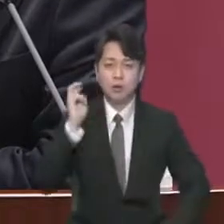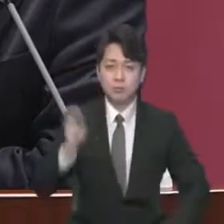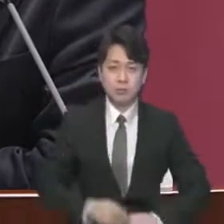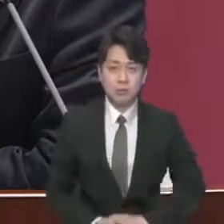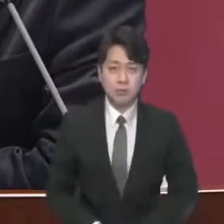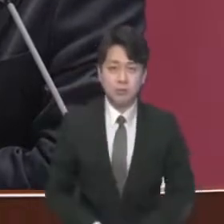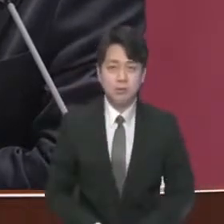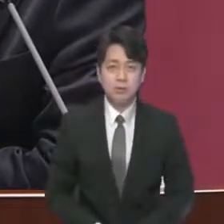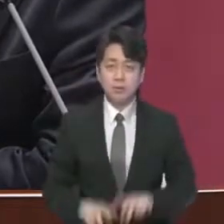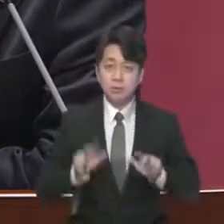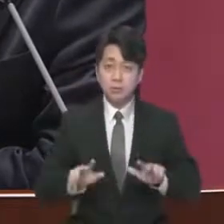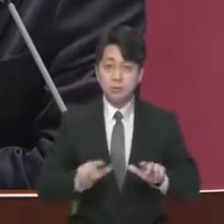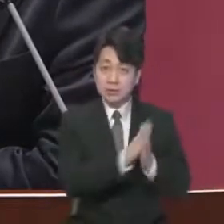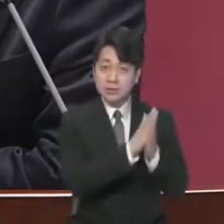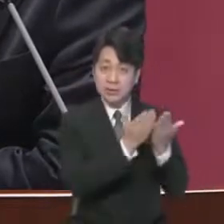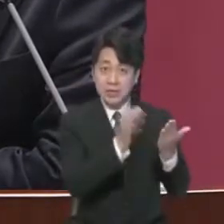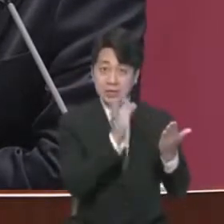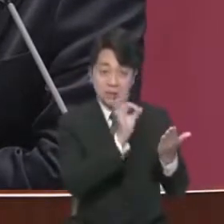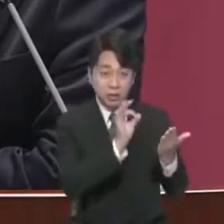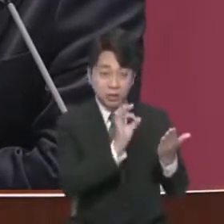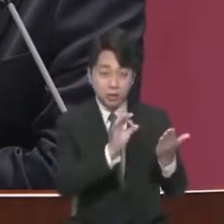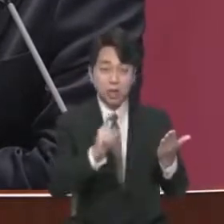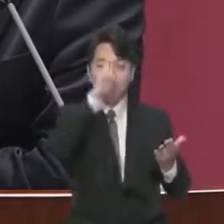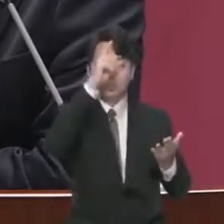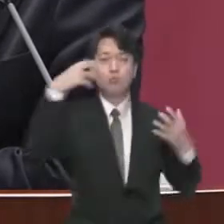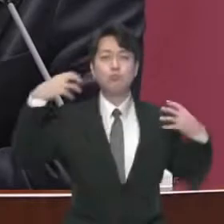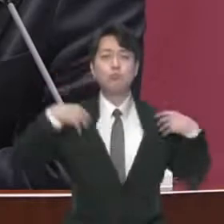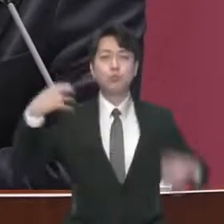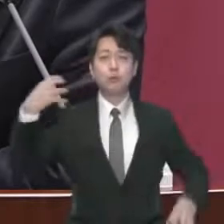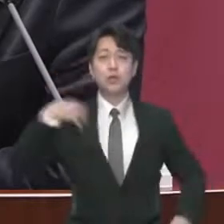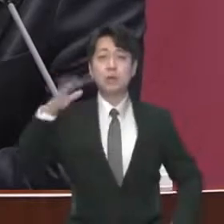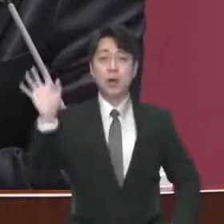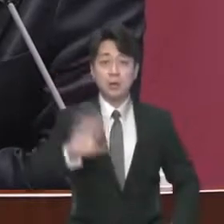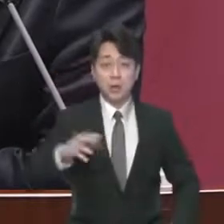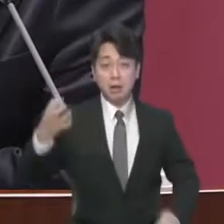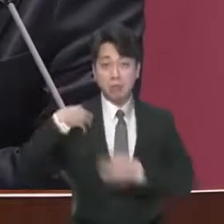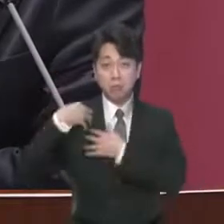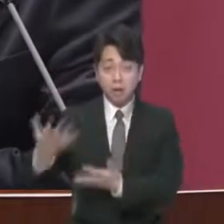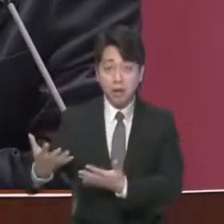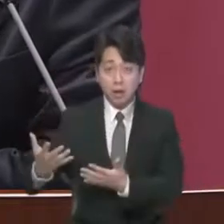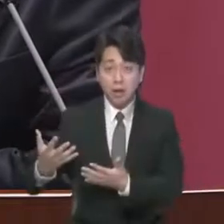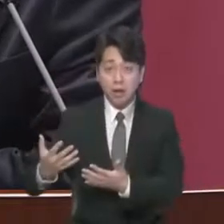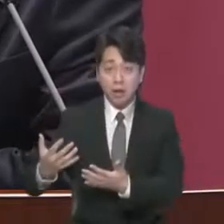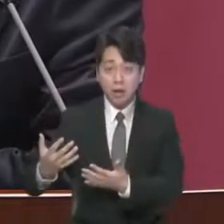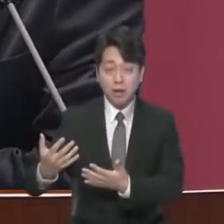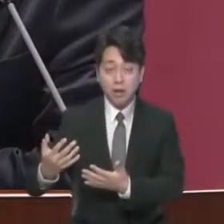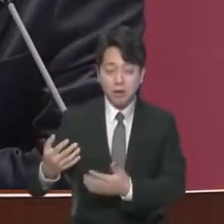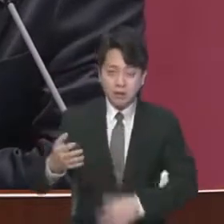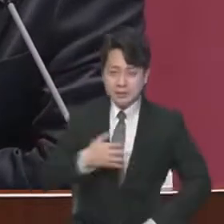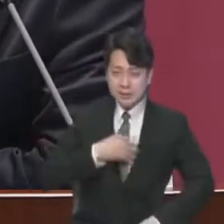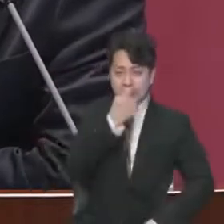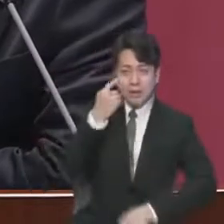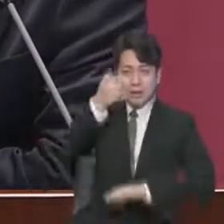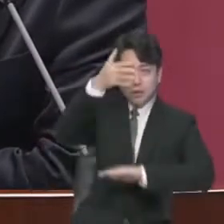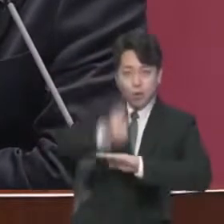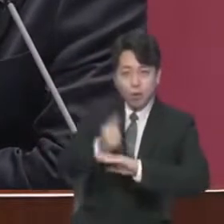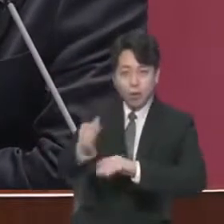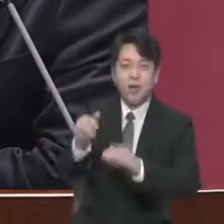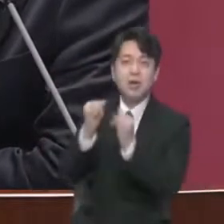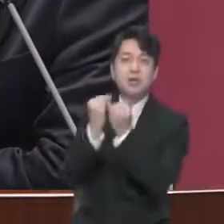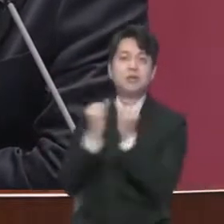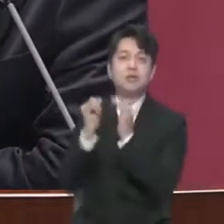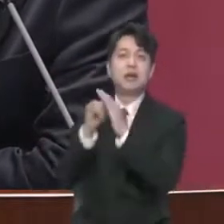그냥 정부가 직접 만들지 않았다. 이 책을 처음 만들 때부터 여가부가 관여하고 개입했다는 걸 제가 다 확인을 했습니다. 사실은 여가부가